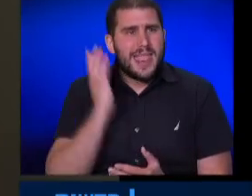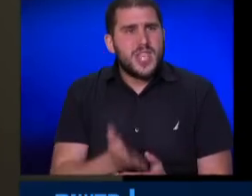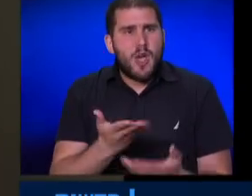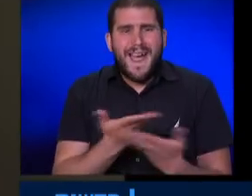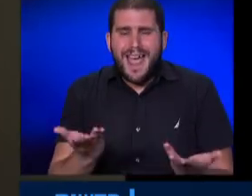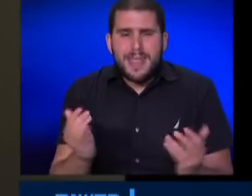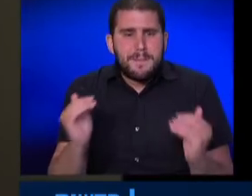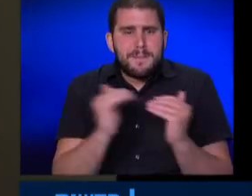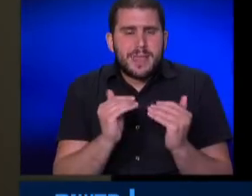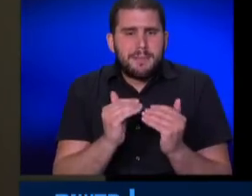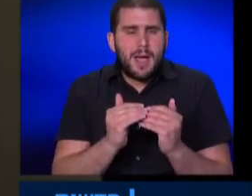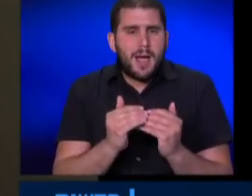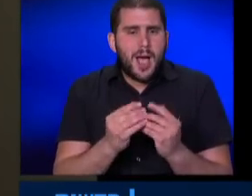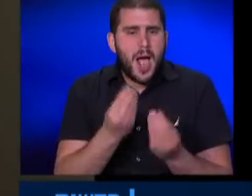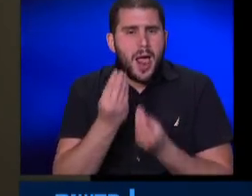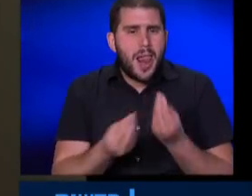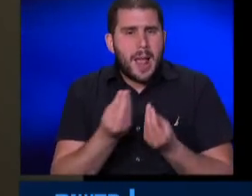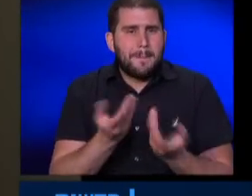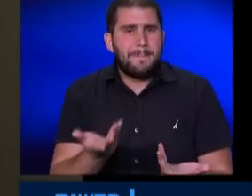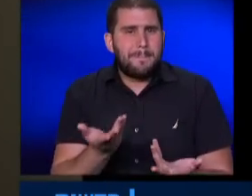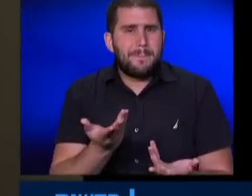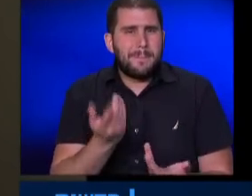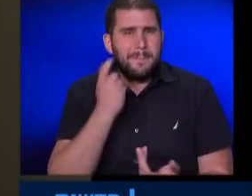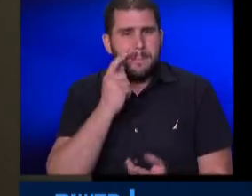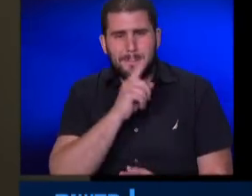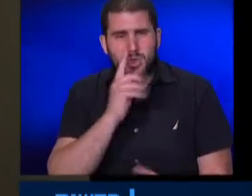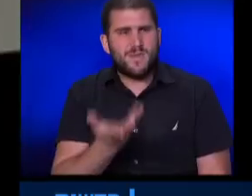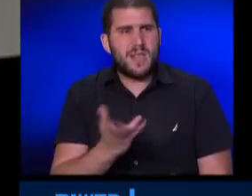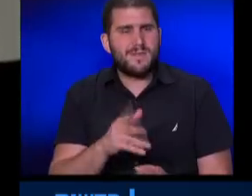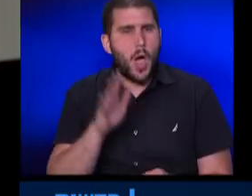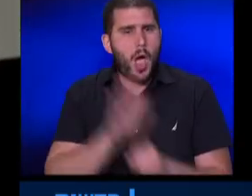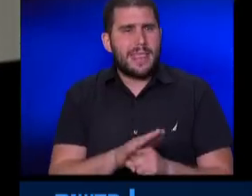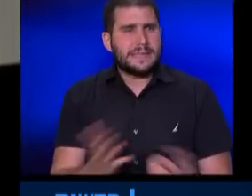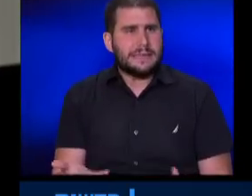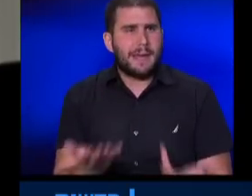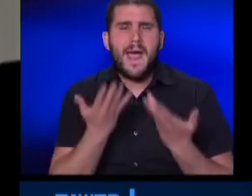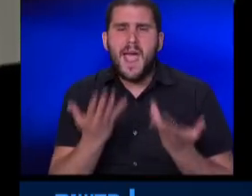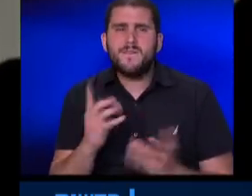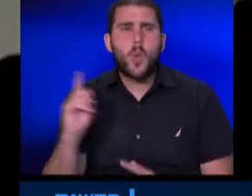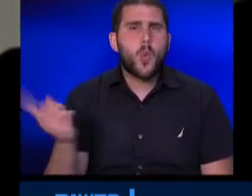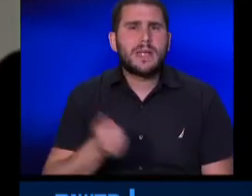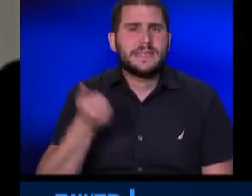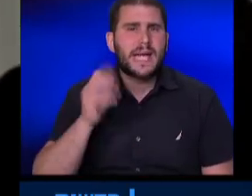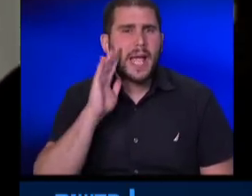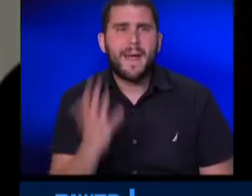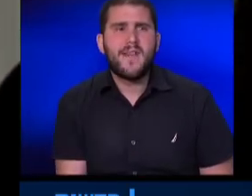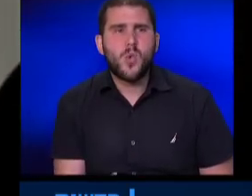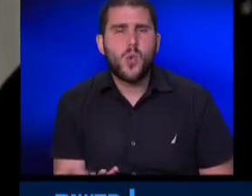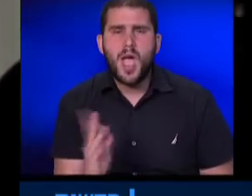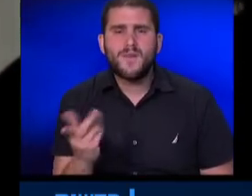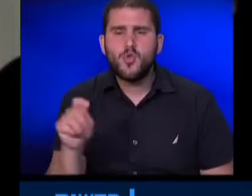ענישה ראויה לפדופילים והאנסים? איפה כל השרים?